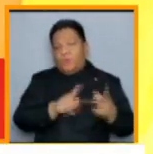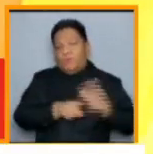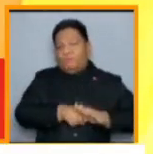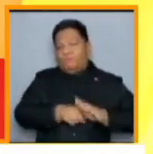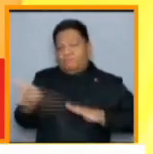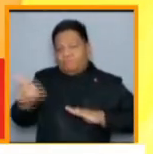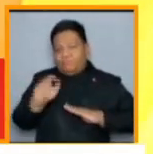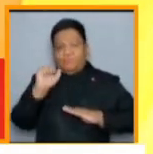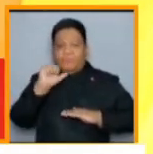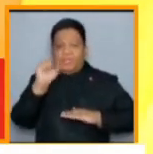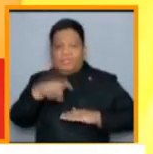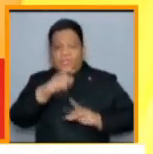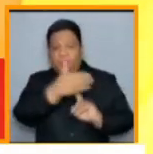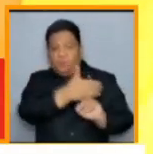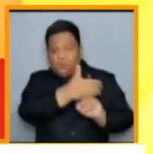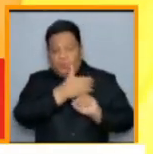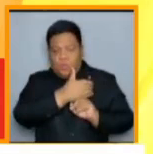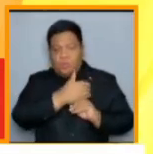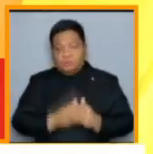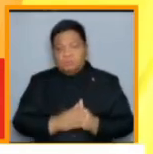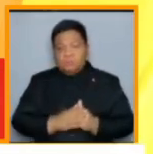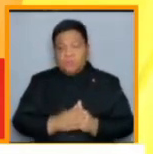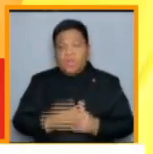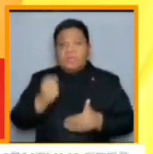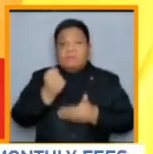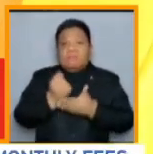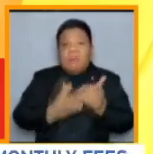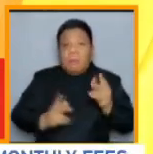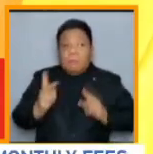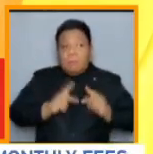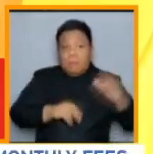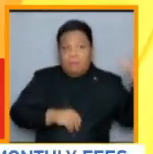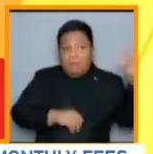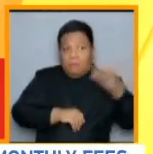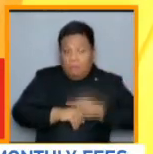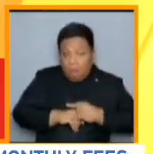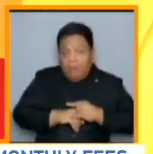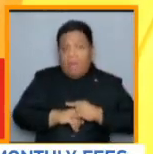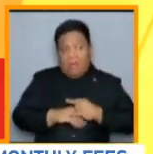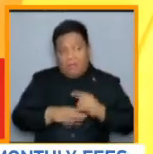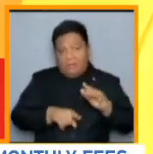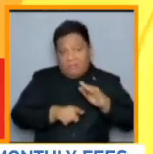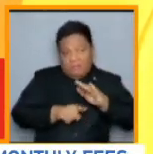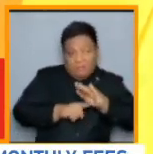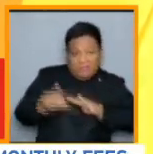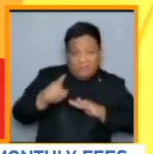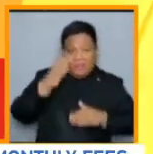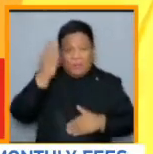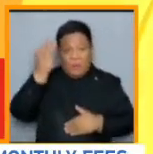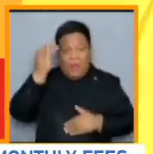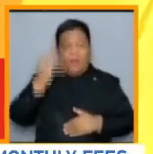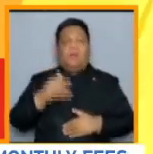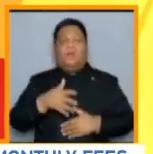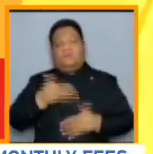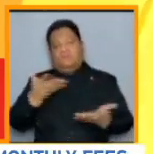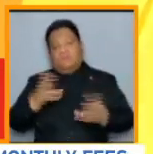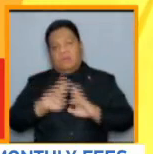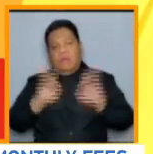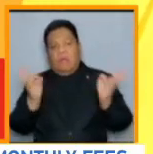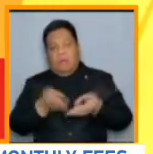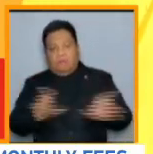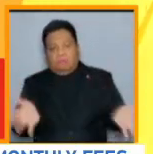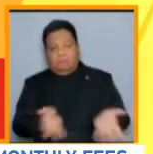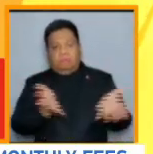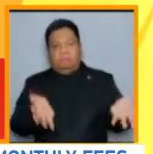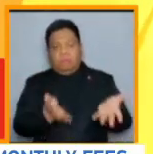raw, tumatakas daw sa quarantine sa udyok mismo ng kanila mga kaanak. Kaya naman, inatasan na ng kalihim ang PNP na mag-random check sa